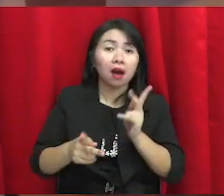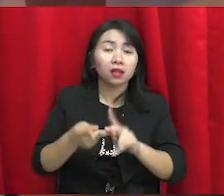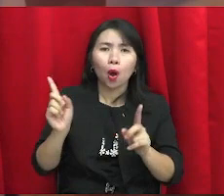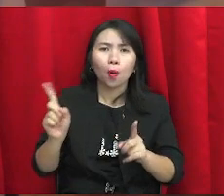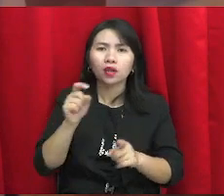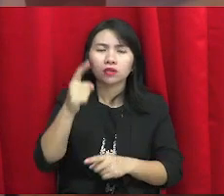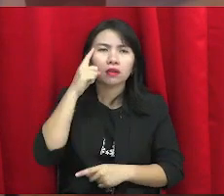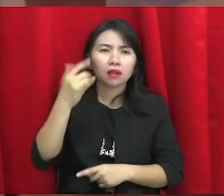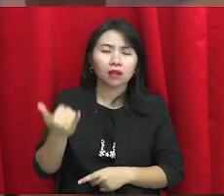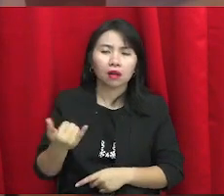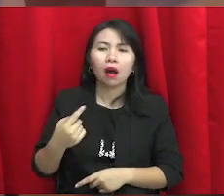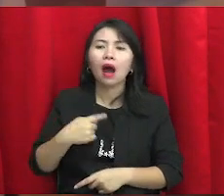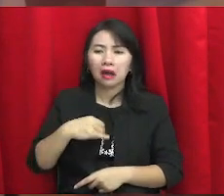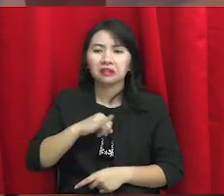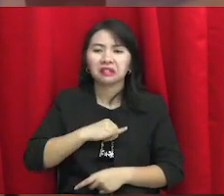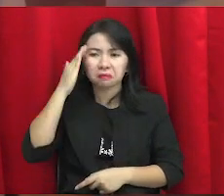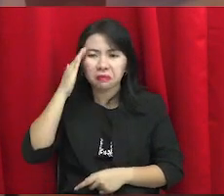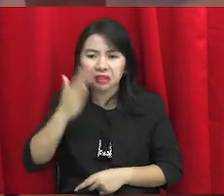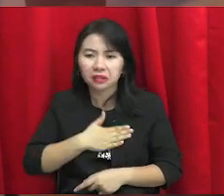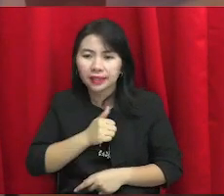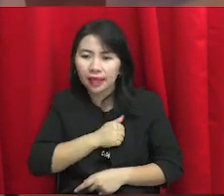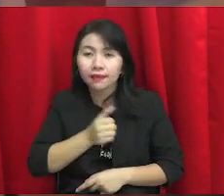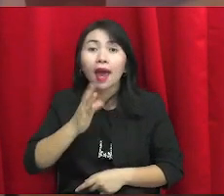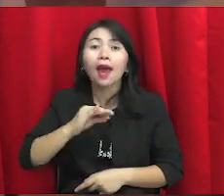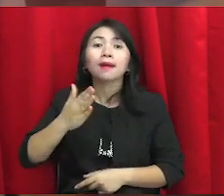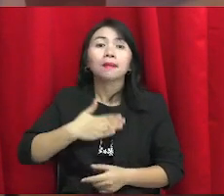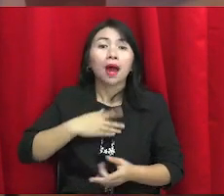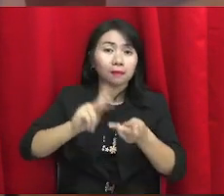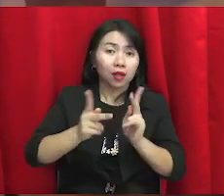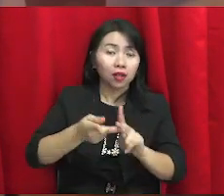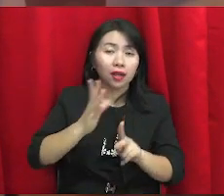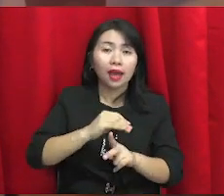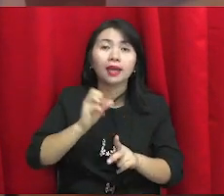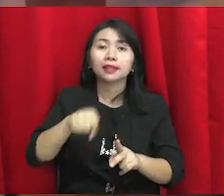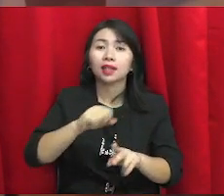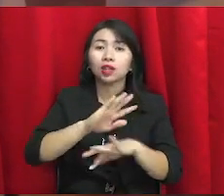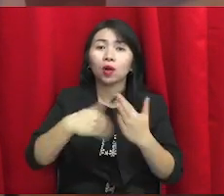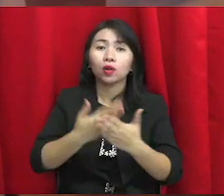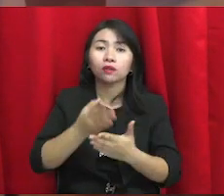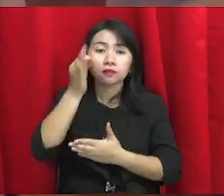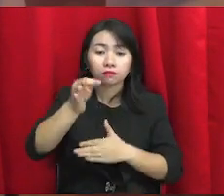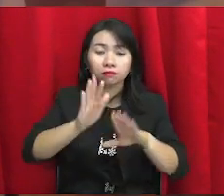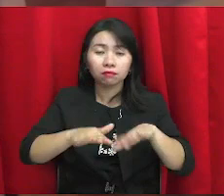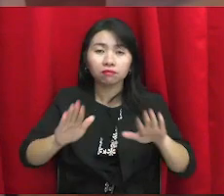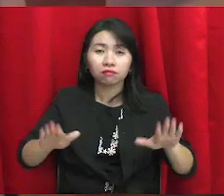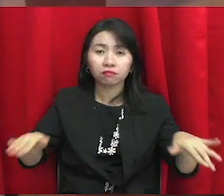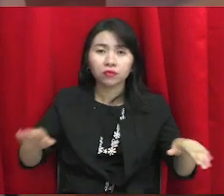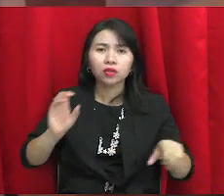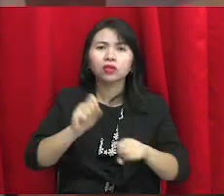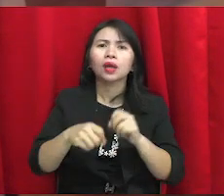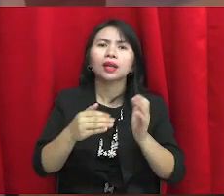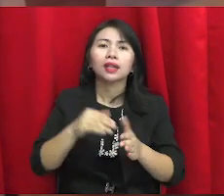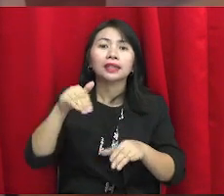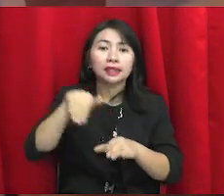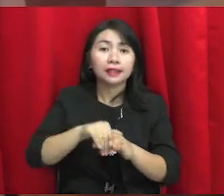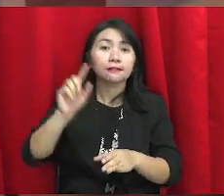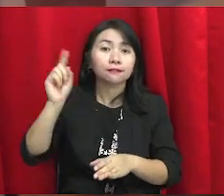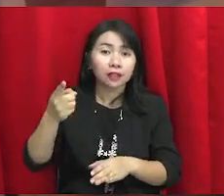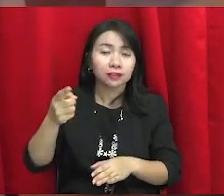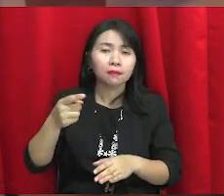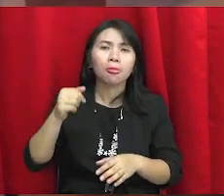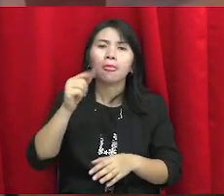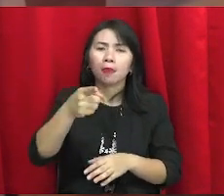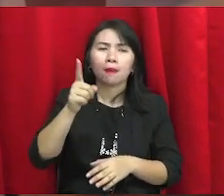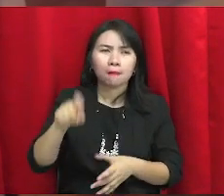ang sarili mo, ang iyong asawa, and at the same time, yung magiging anak mo. Yeah. No? Kaya napakahalaga na sa umpisa pa lamang po,